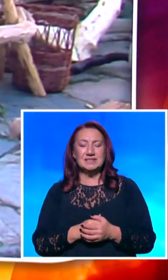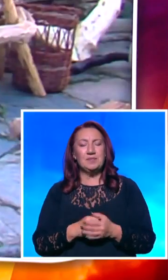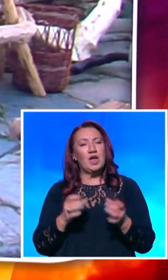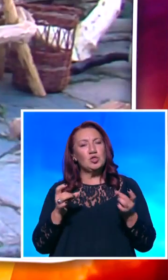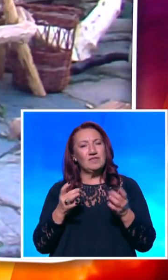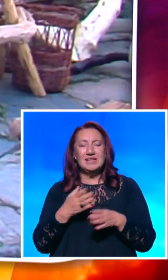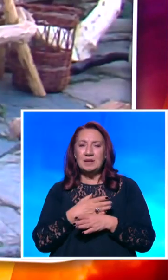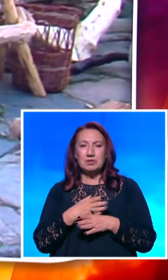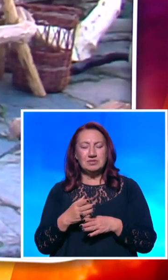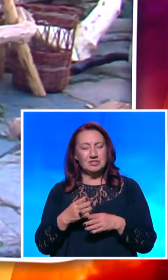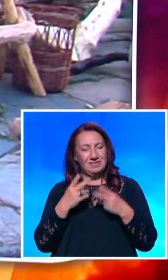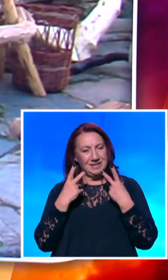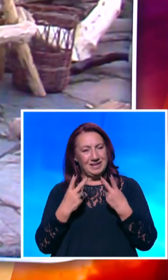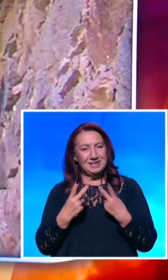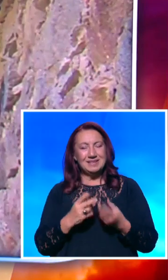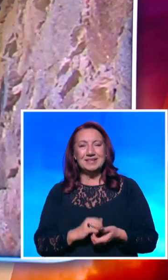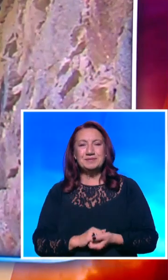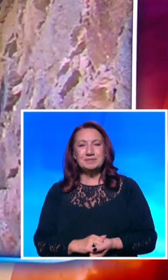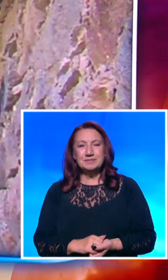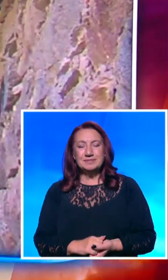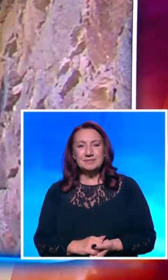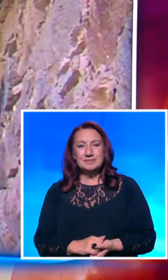продължават останете с